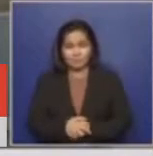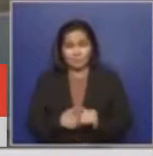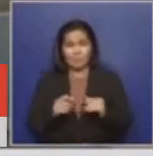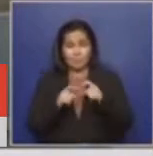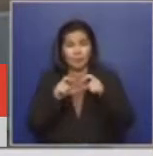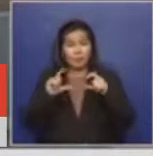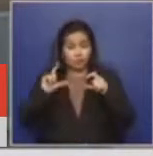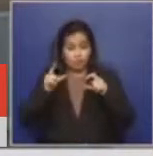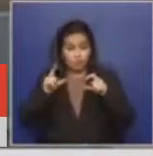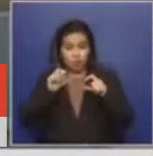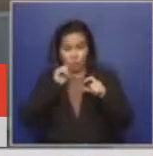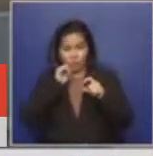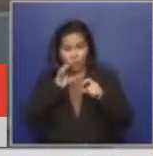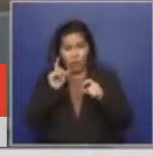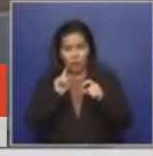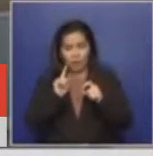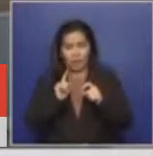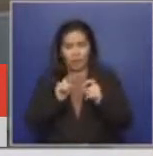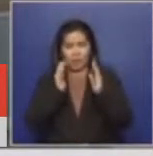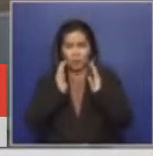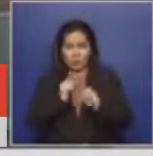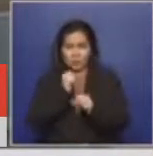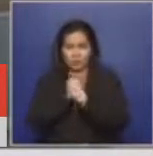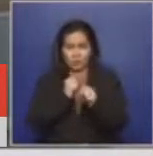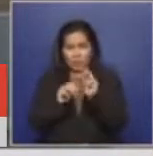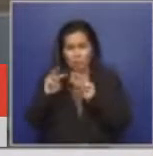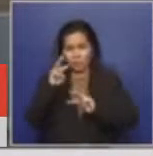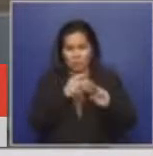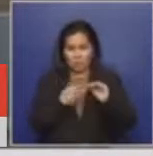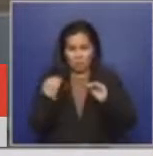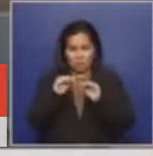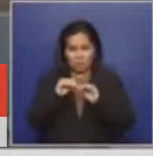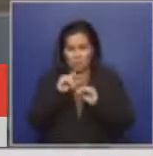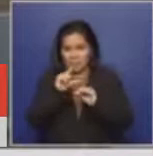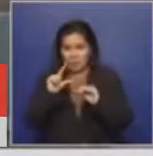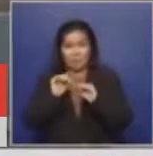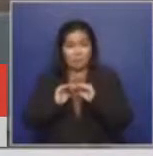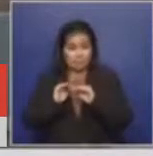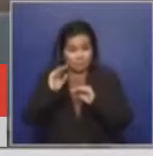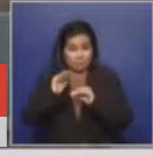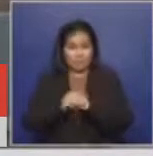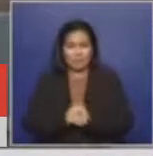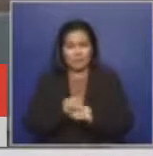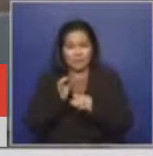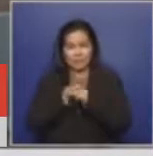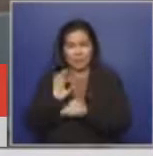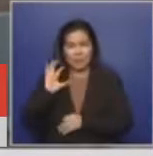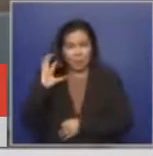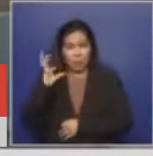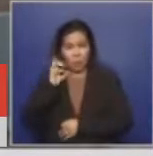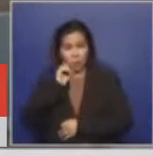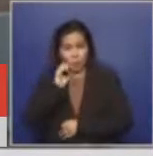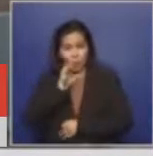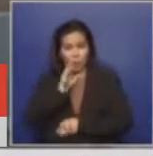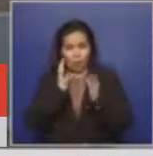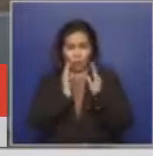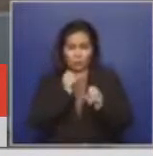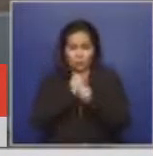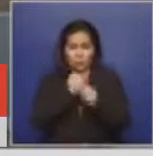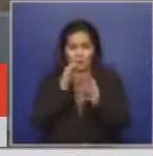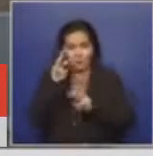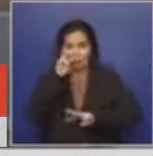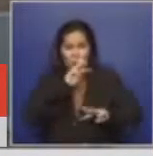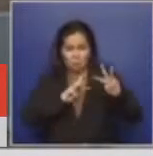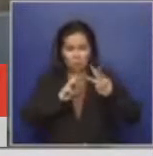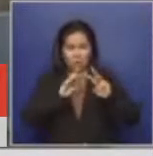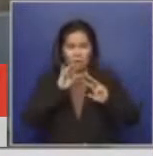เขาบอกจะตกงานอีกล้านคนแต่ธนาคารโลกบอกว่าจะมีคนตกงาน